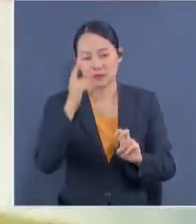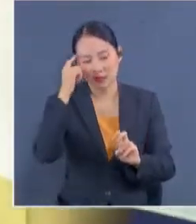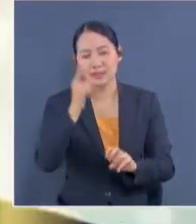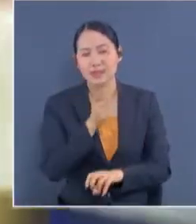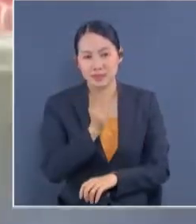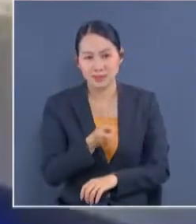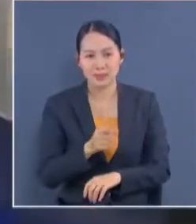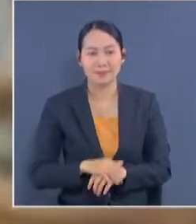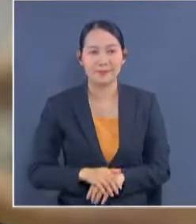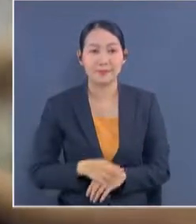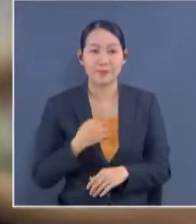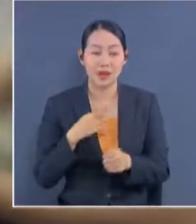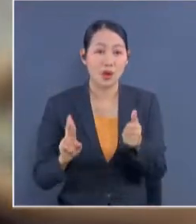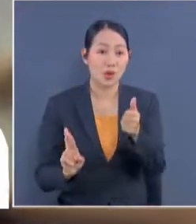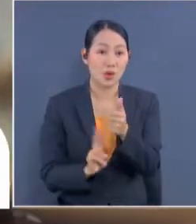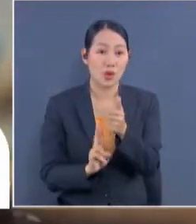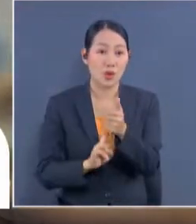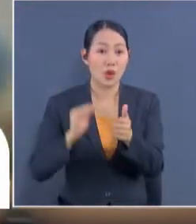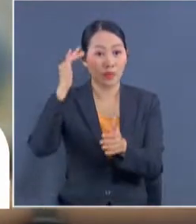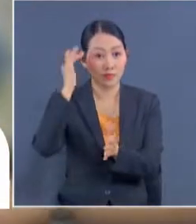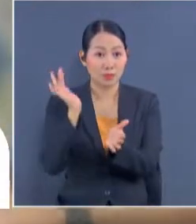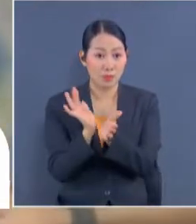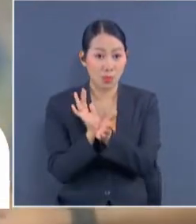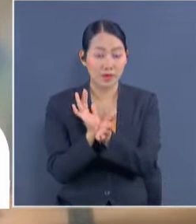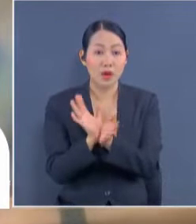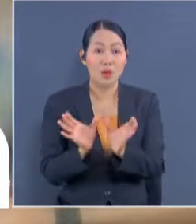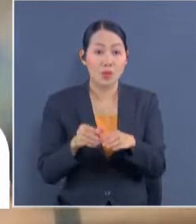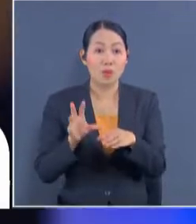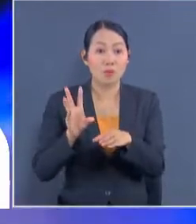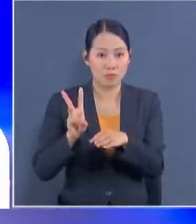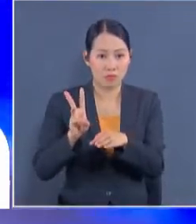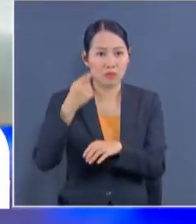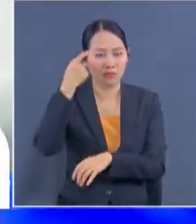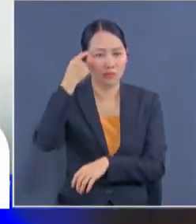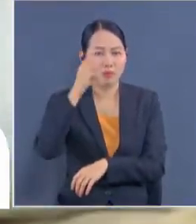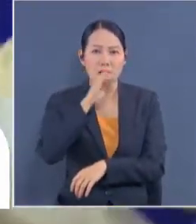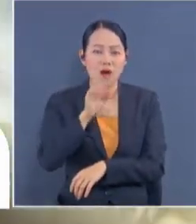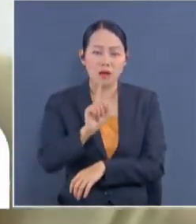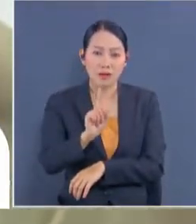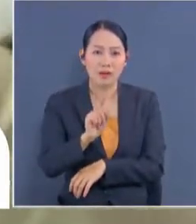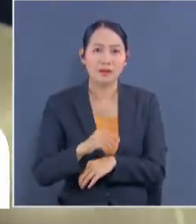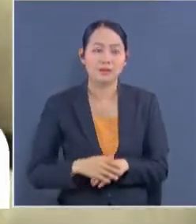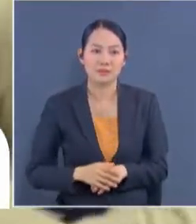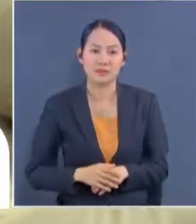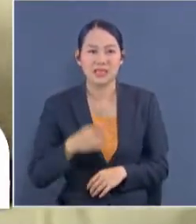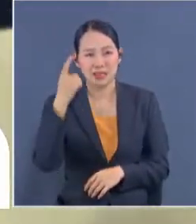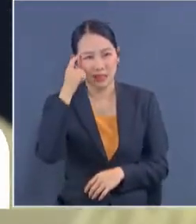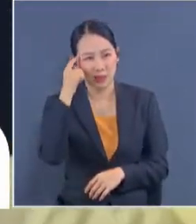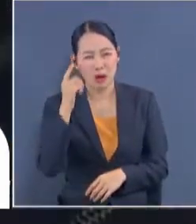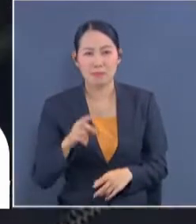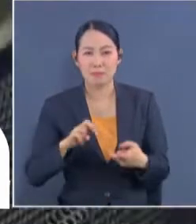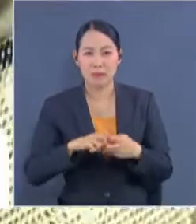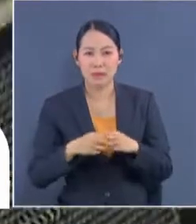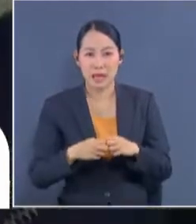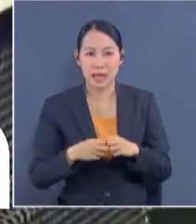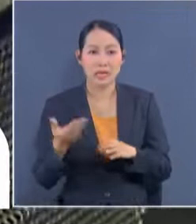ผู้บังคับการตำรวจนครบาล6ท่านยืนยันบอกว่าไม่มีนะครับไม่มีเรื่องของการเรียกรับผลประโยชน์ตามที่มีกระแสข่าวและการ